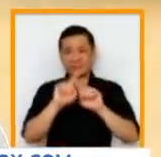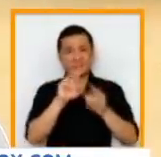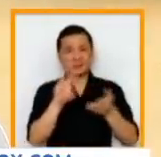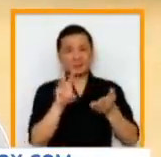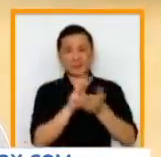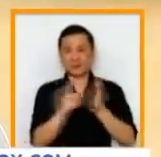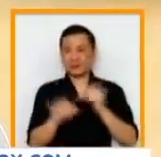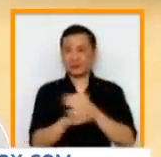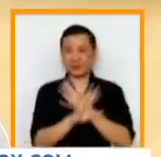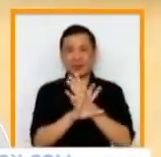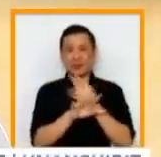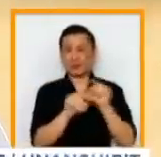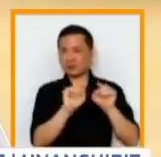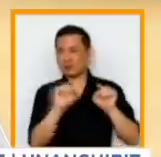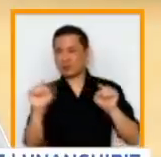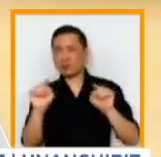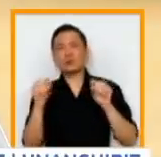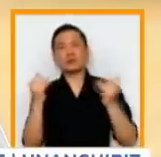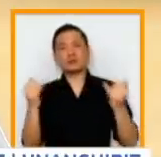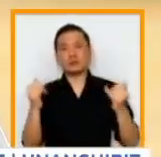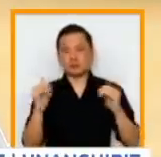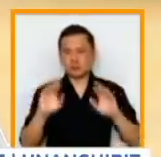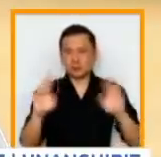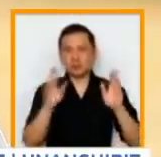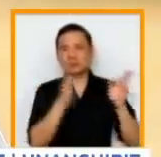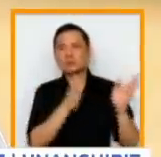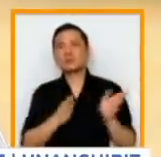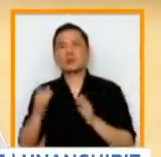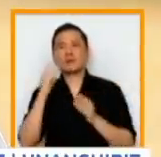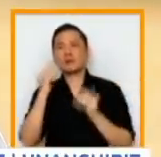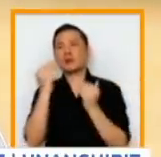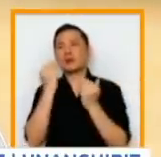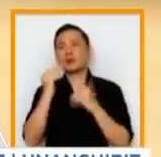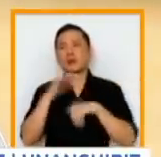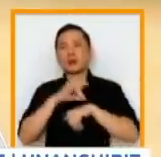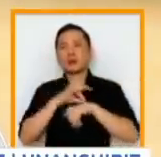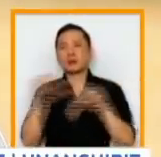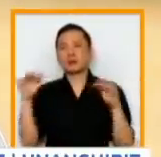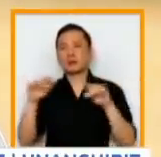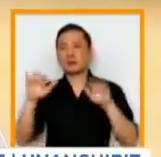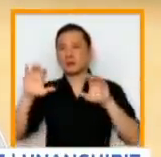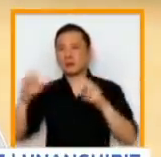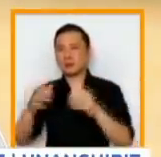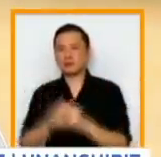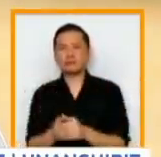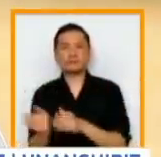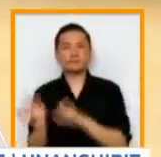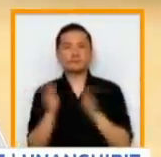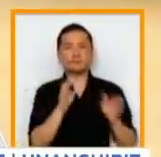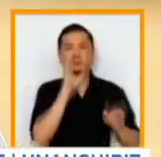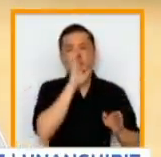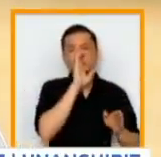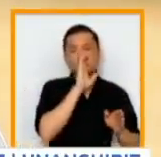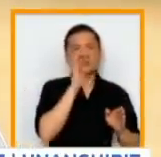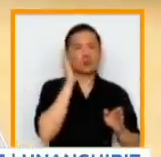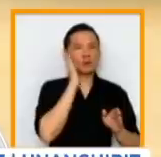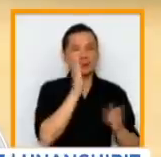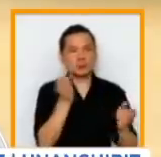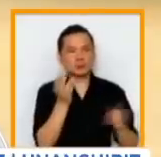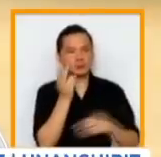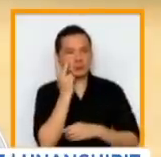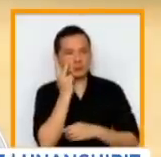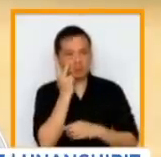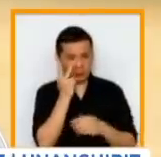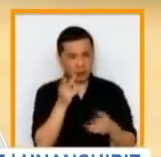ng limited face-to-face classes ng DepEd. Sa Cebu City naman, pinag-iisipan kung papayagan ng papasukin ng mga fully